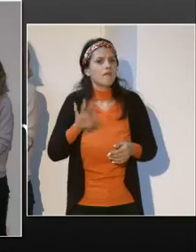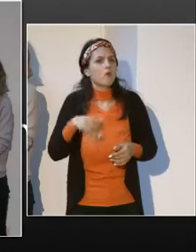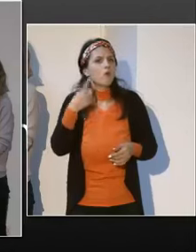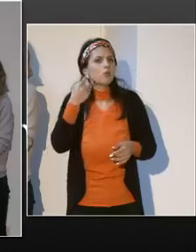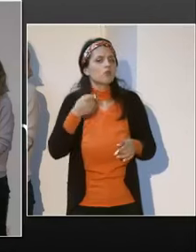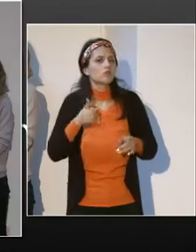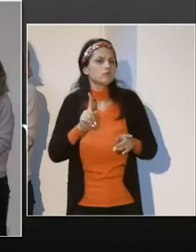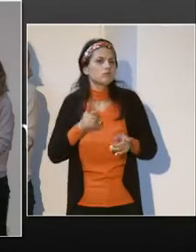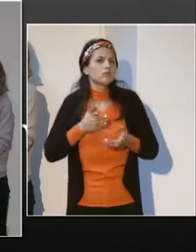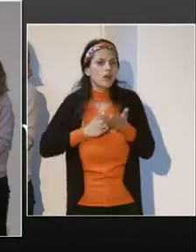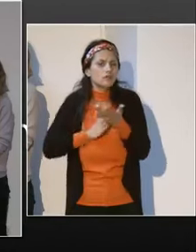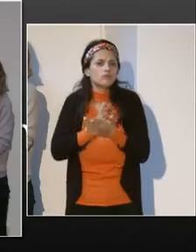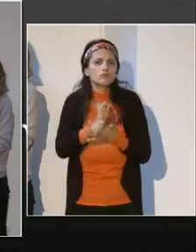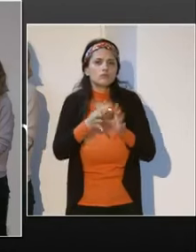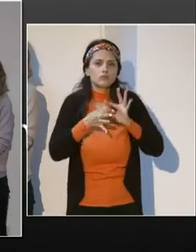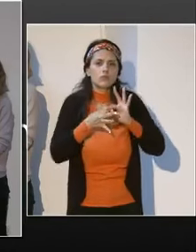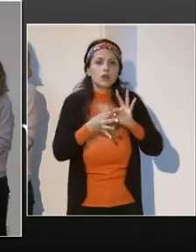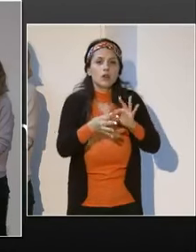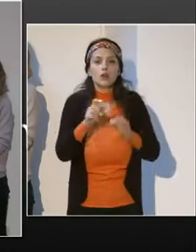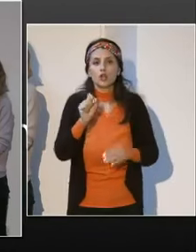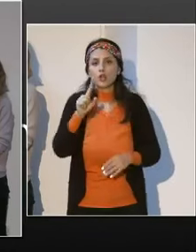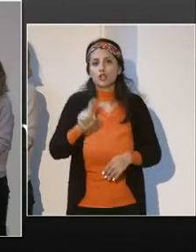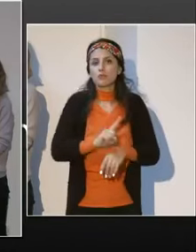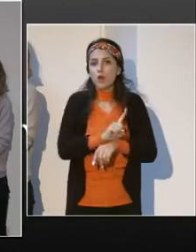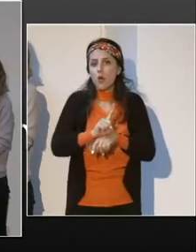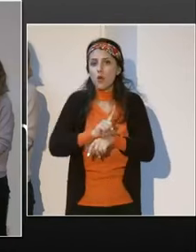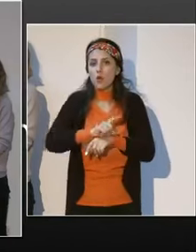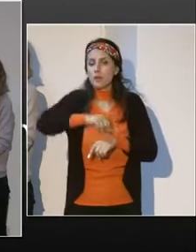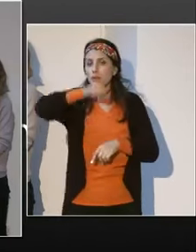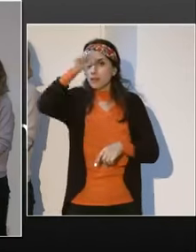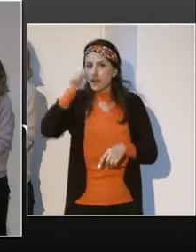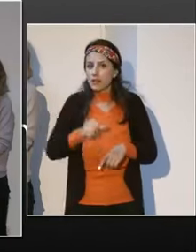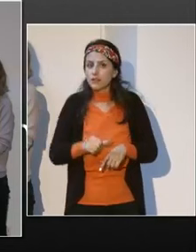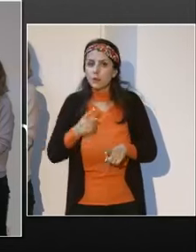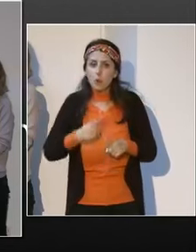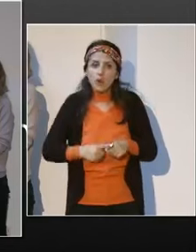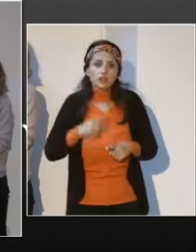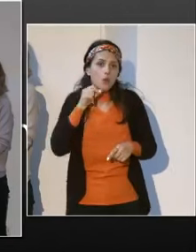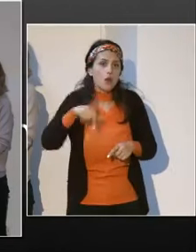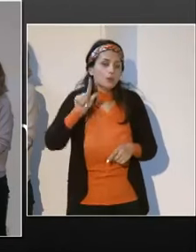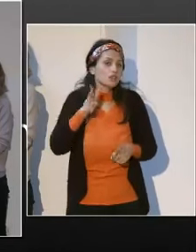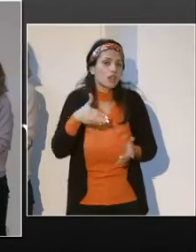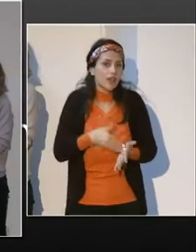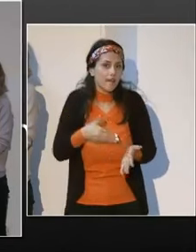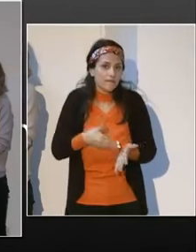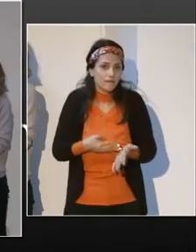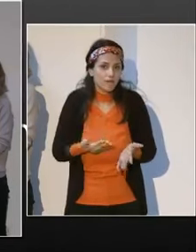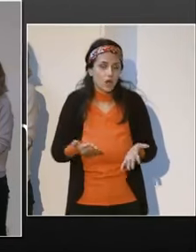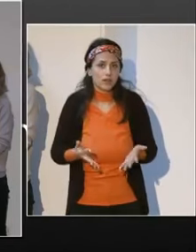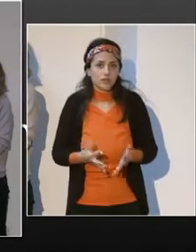continuu deschis 12 ore pe zi cu acesti cu acesti oameni